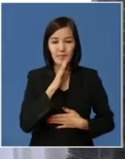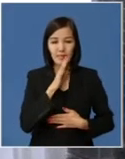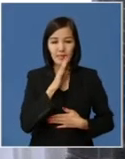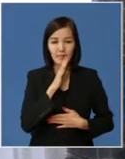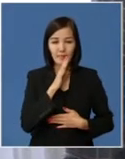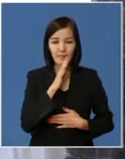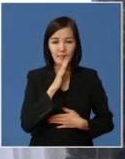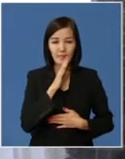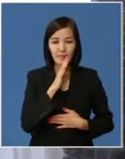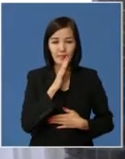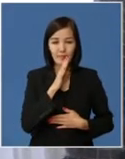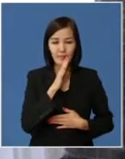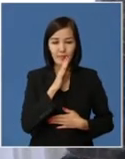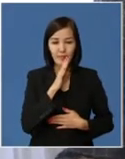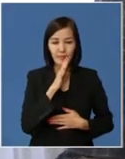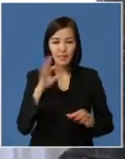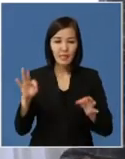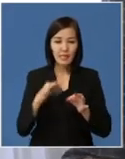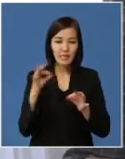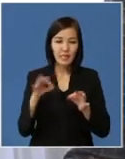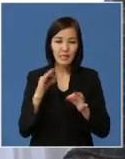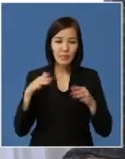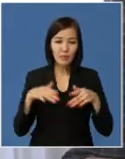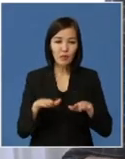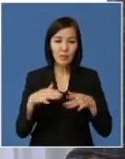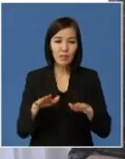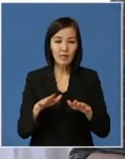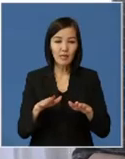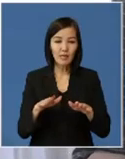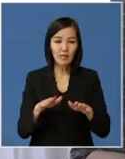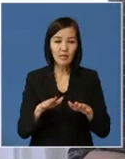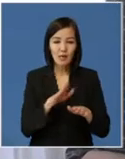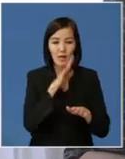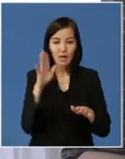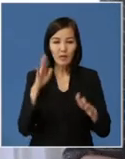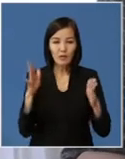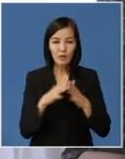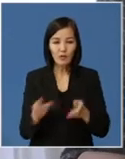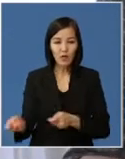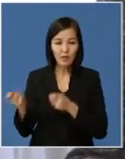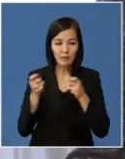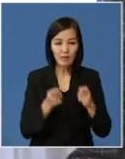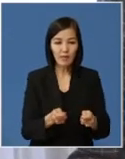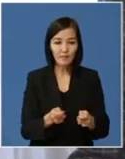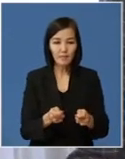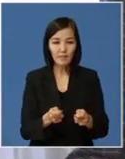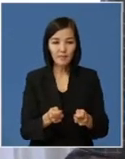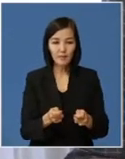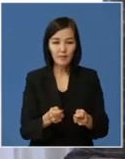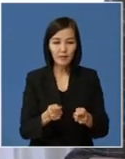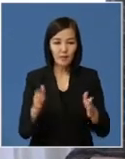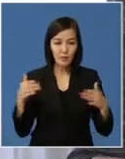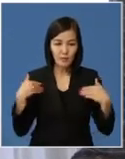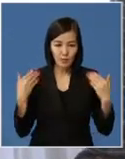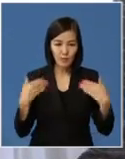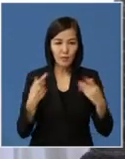махаббатын салып тіккен бұйымдарды осы балалар үйіне, аналар үйіне алып келіп, құттықтағымыз келіп